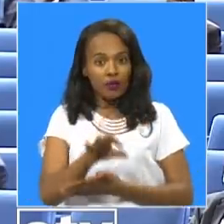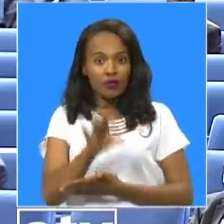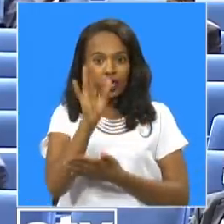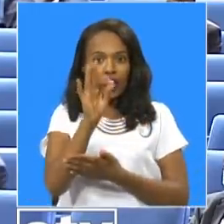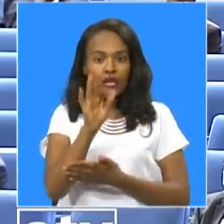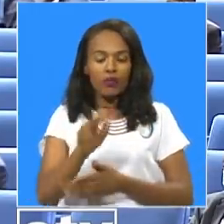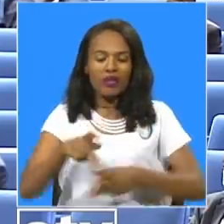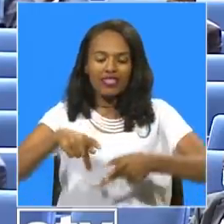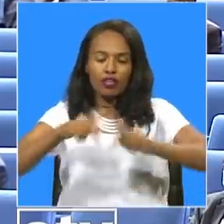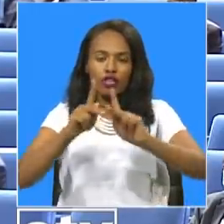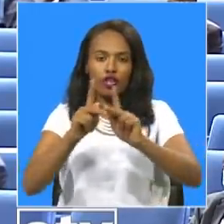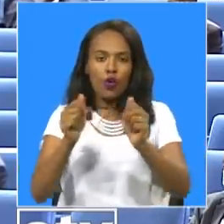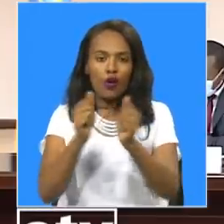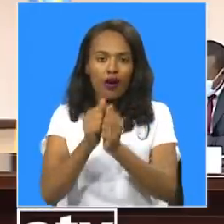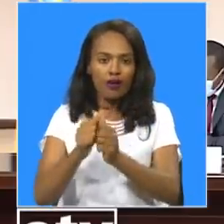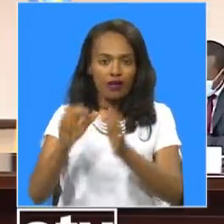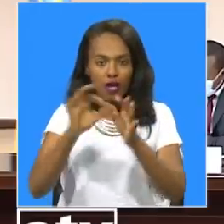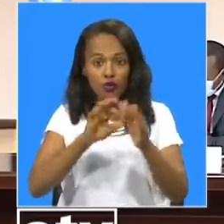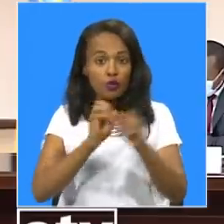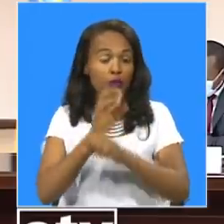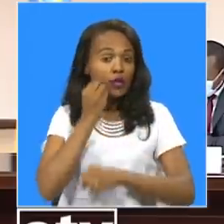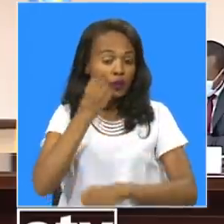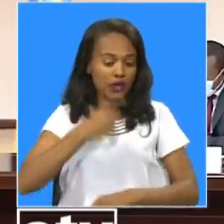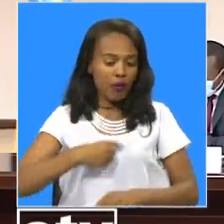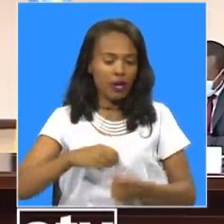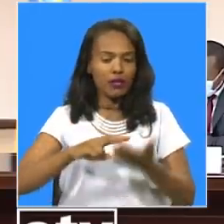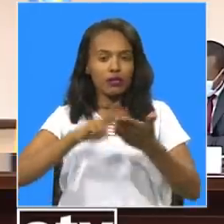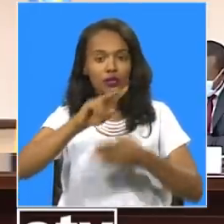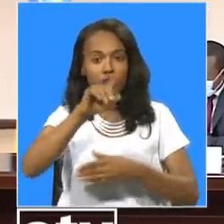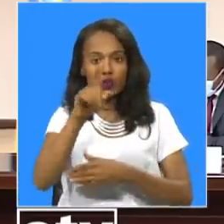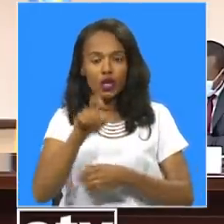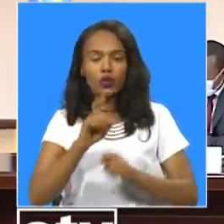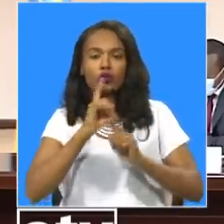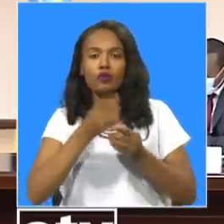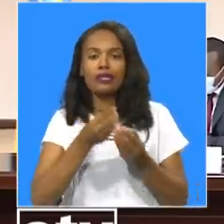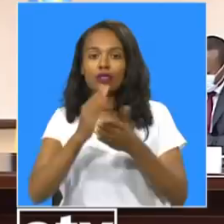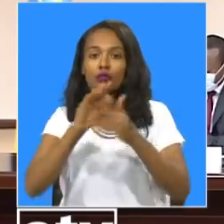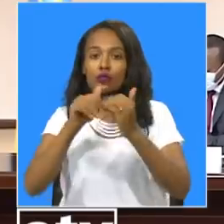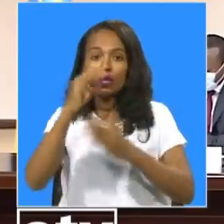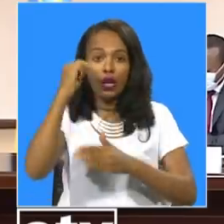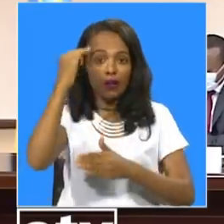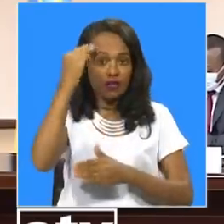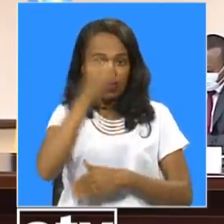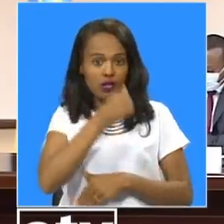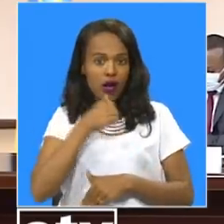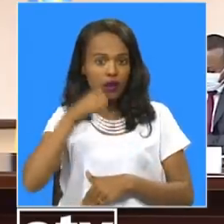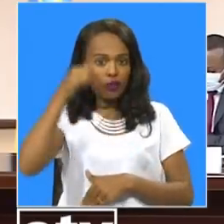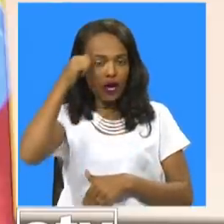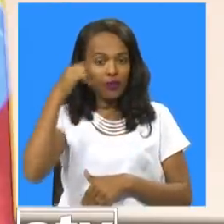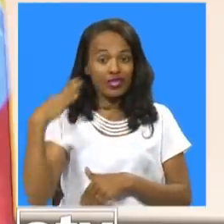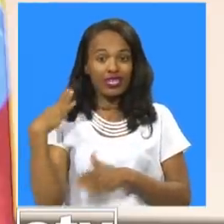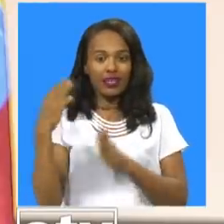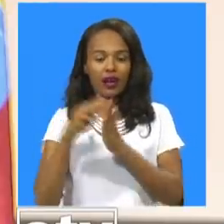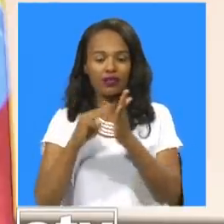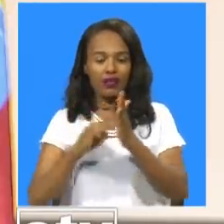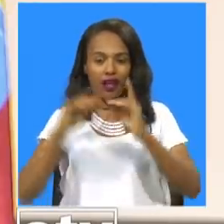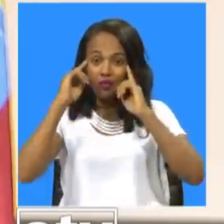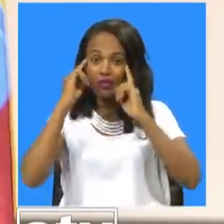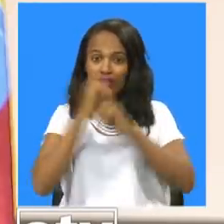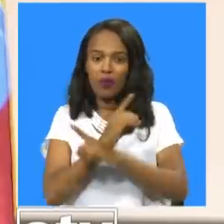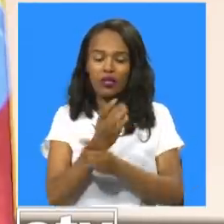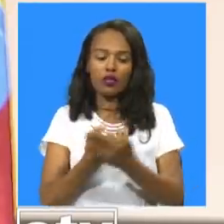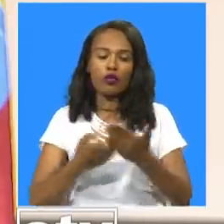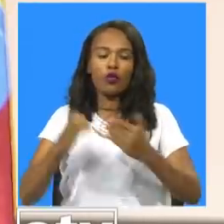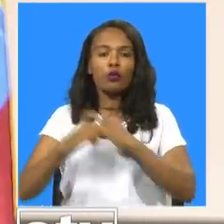ከመታገኝበት የመኸር ሾክ ጋር ተያይዞ በምክር ቤት አባላት ለተነሱላቸው ጥያቄዎች መልስ የሰጡት ጠቅላይ ሚኒስትር አብይ አህመድ የጤና ስርዓቱ መዛባት ምጣኔ